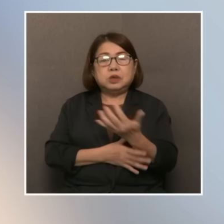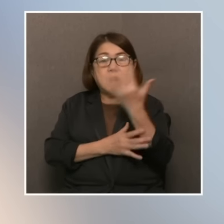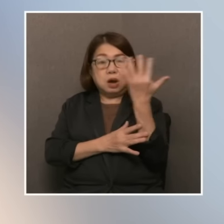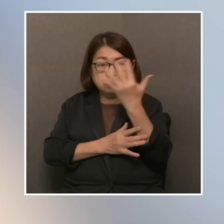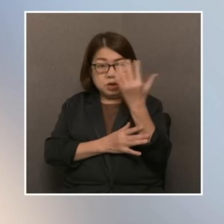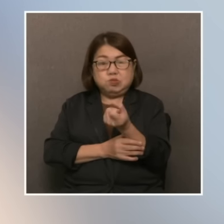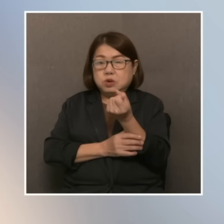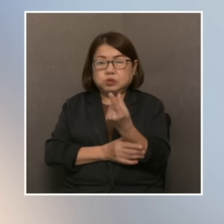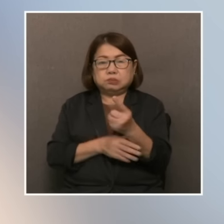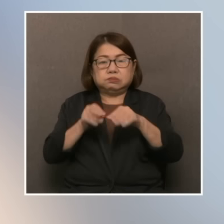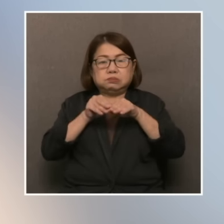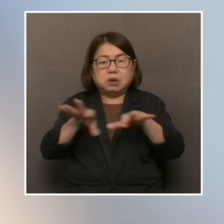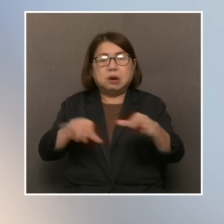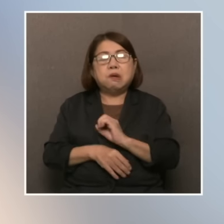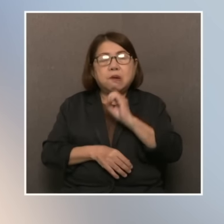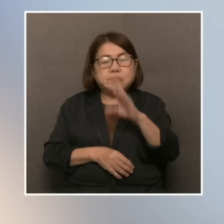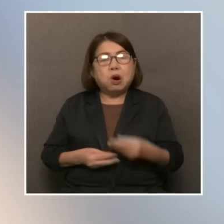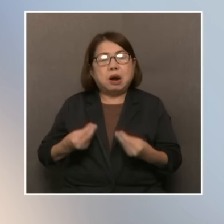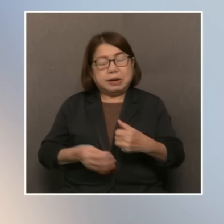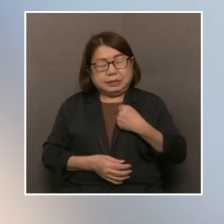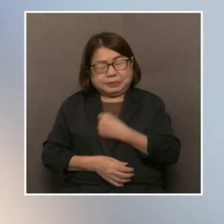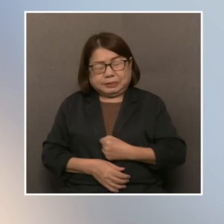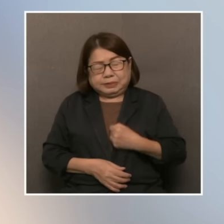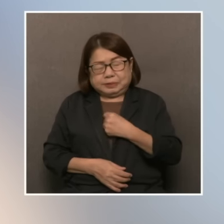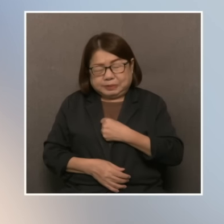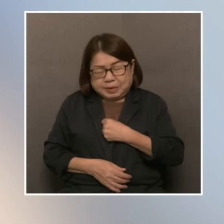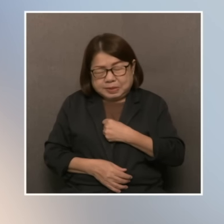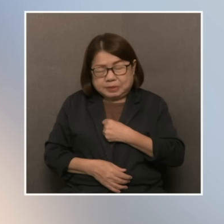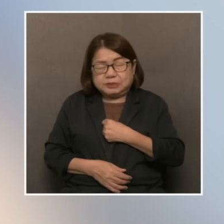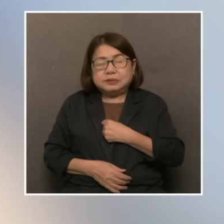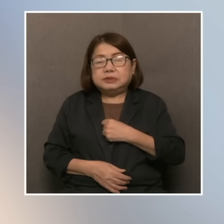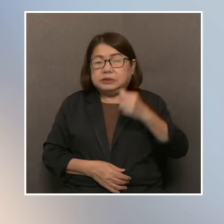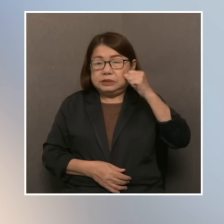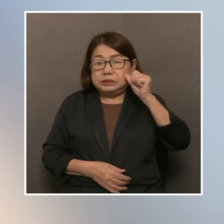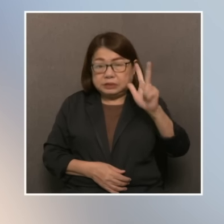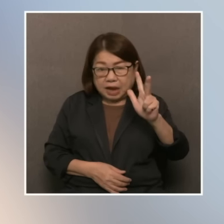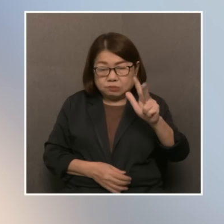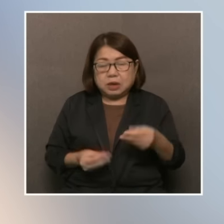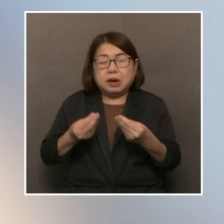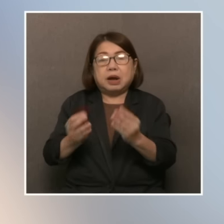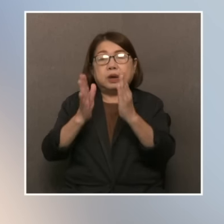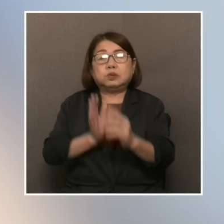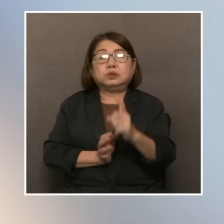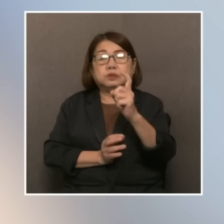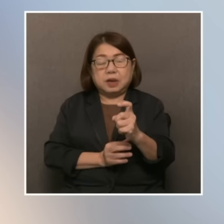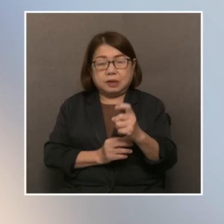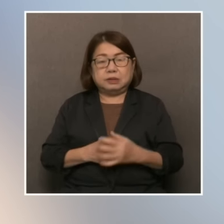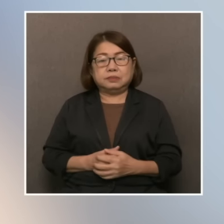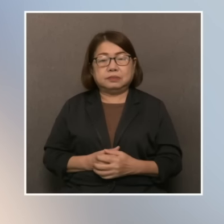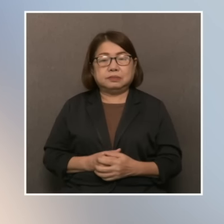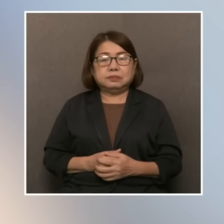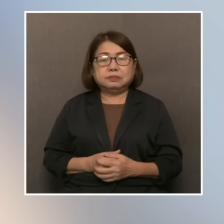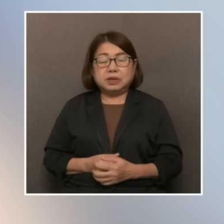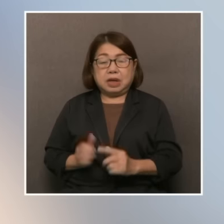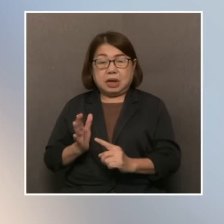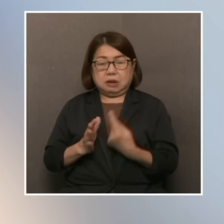แล้วเขาก็ประกาศไ้ทุข์เป็เวลา 3 วันให้แก่ผู้เสยชวตจากเหตุการณ์อุทกภัยทเกิดข้นใครั้นี้ก็เริ่มต